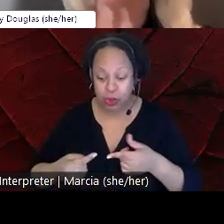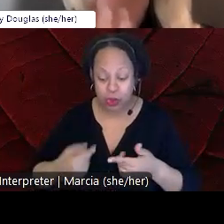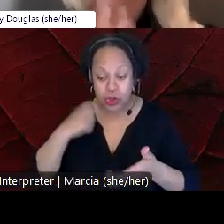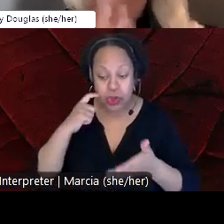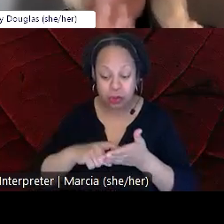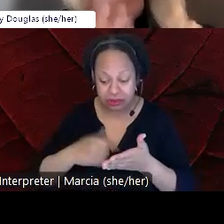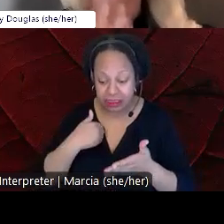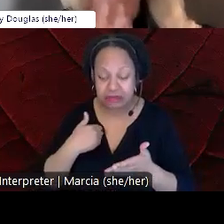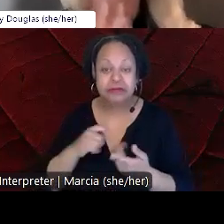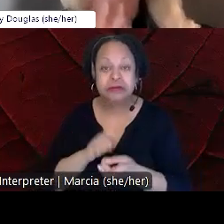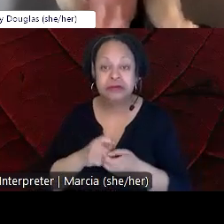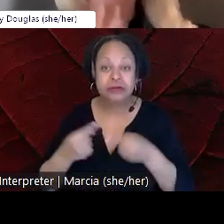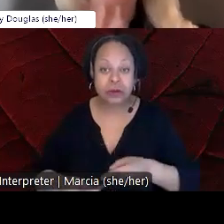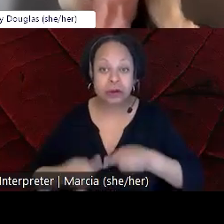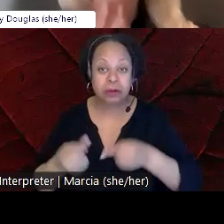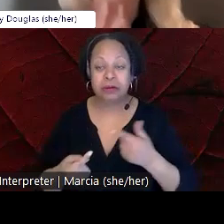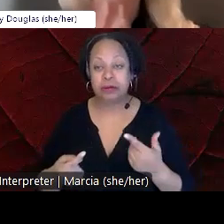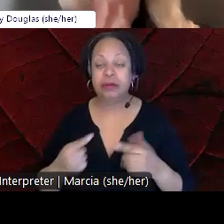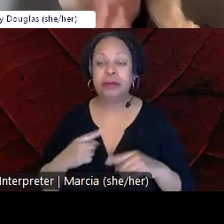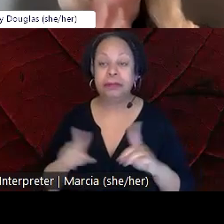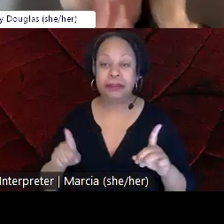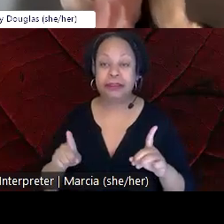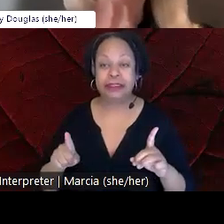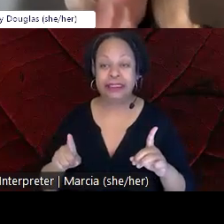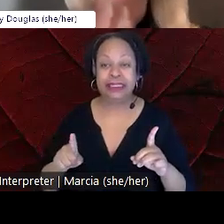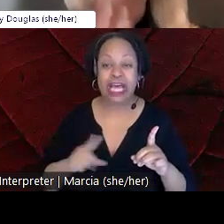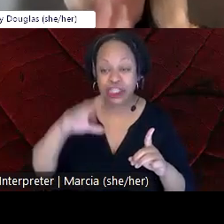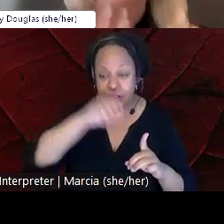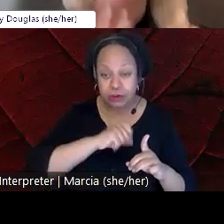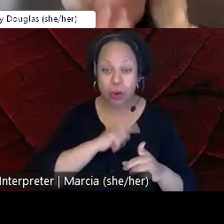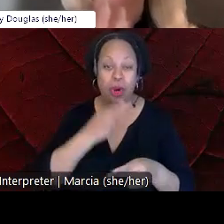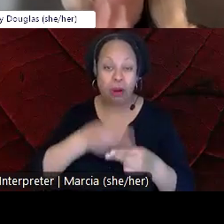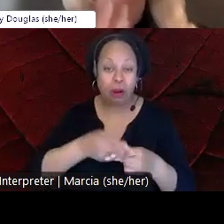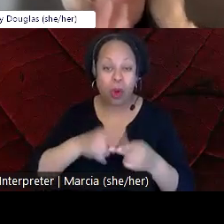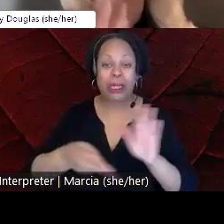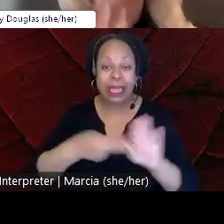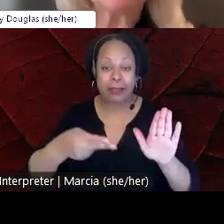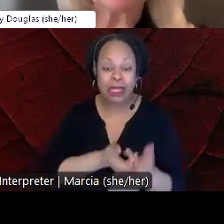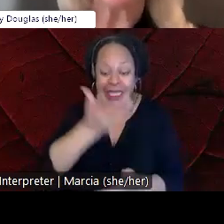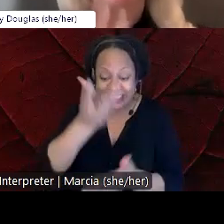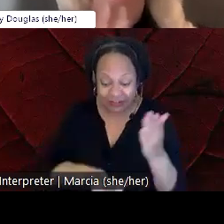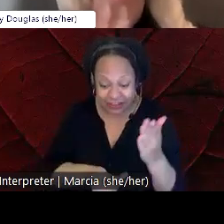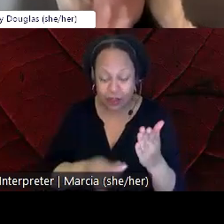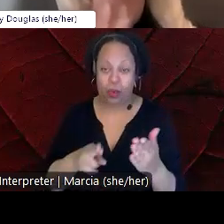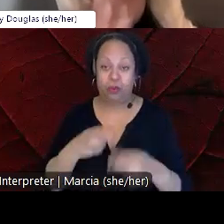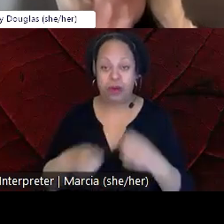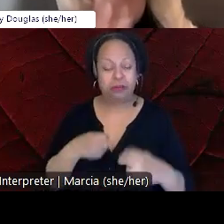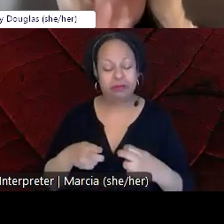à surmonter dans divers contextes, mais ce n'est pas nécessairement des déficits ou des